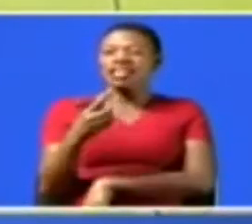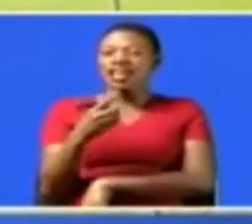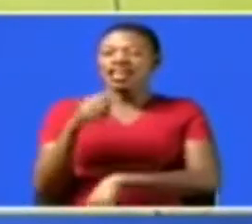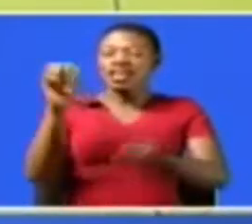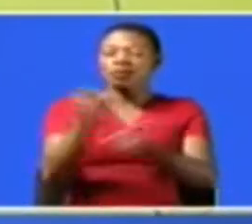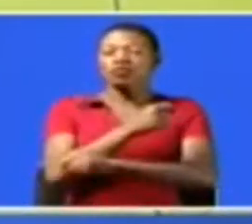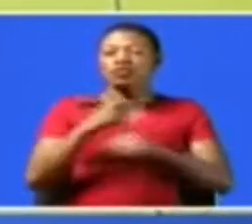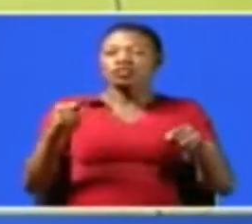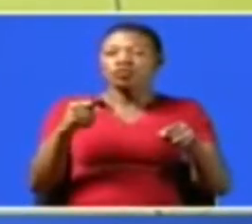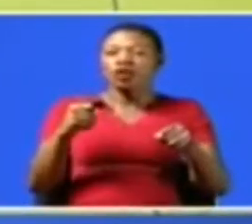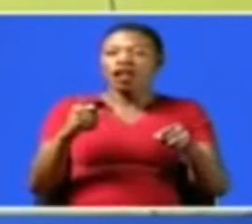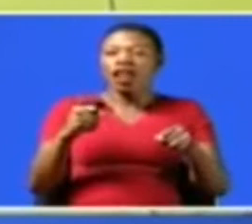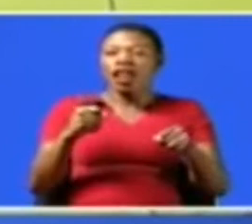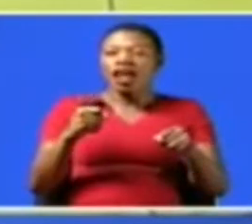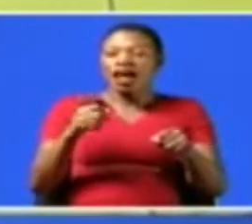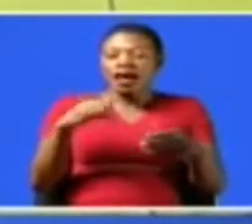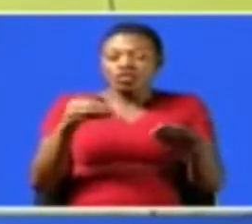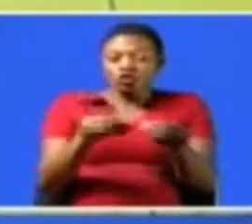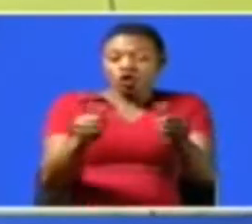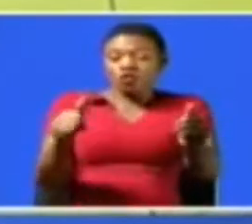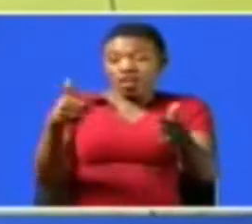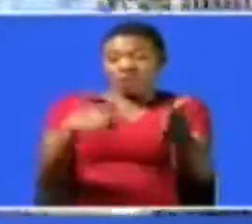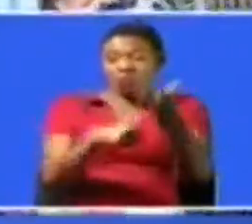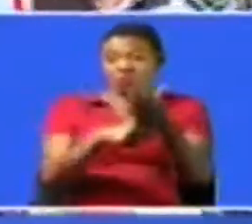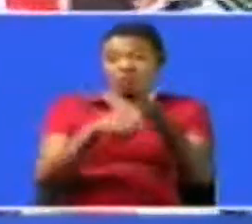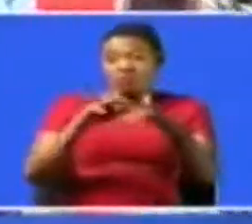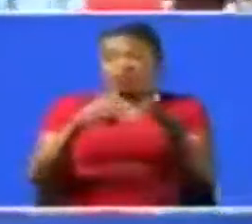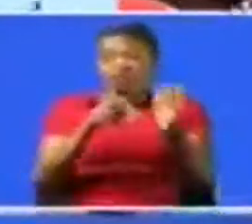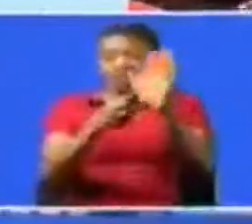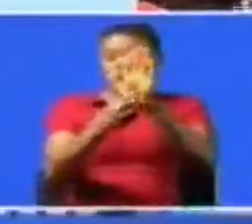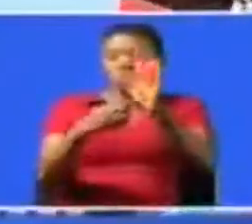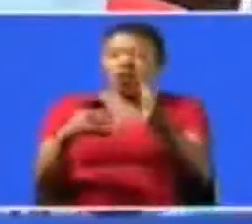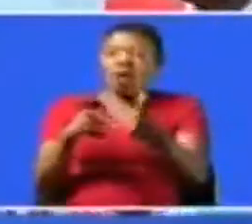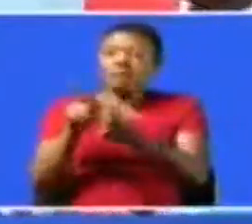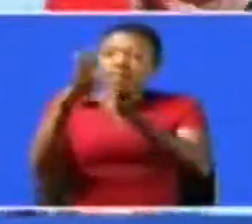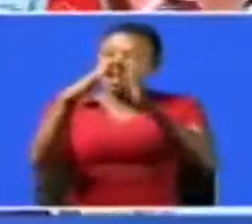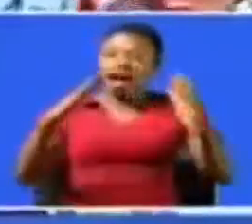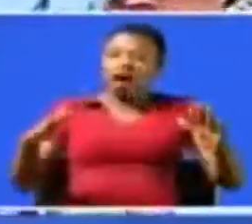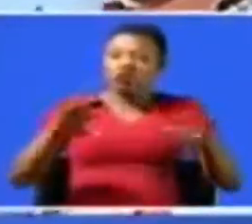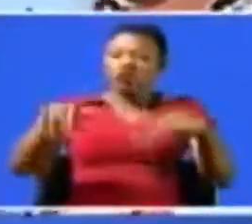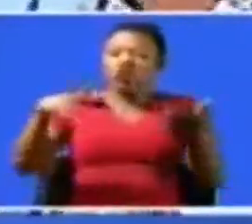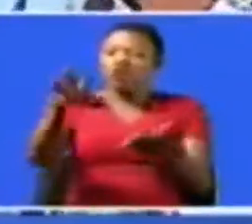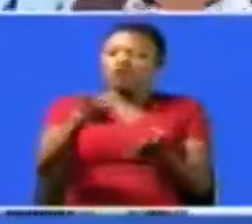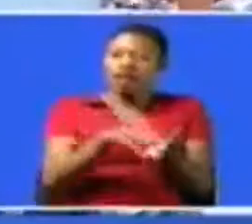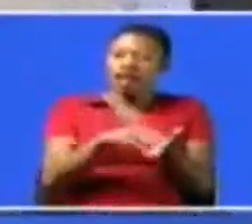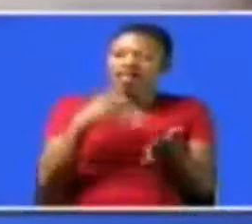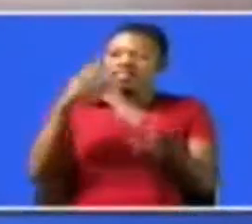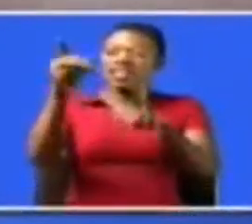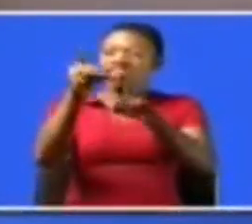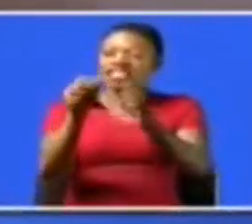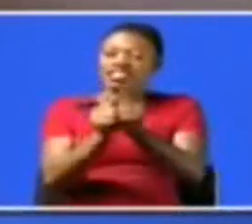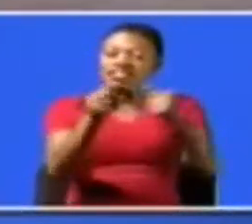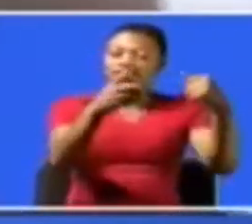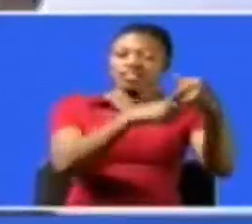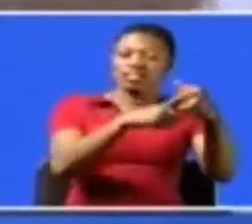wanasema hawawezi kukimu mahitaji yao ya kimsingi kama kodi ya nyumba na hata nauli, wakisema ikifika Agosti 16